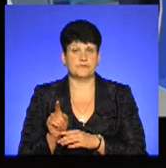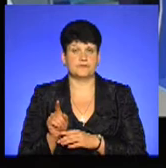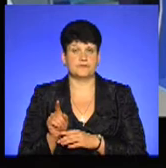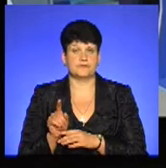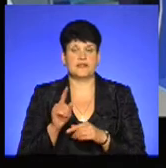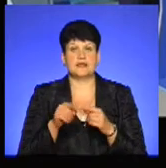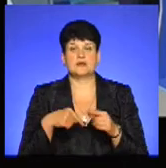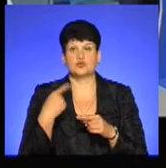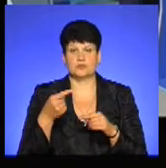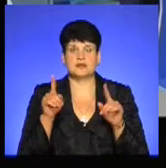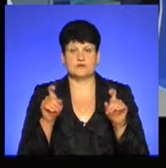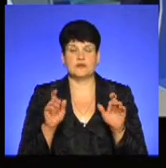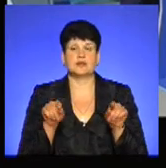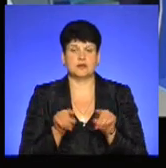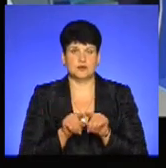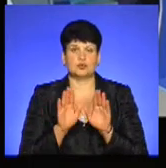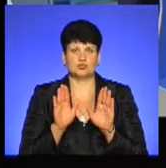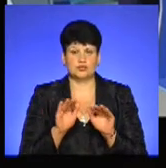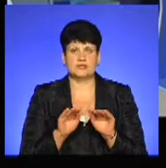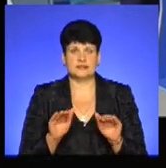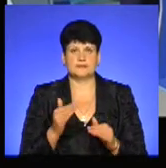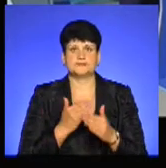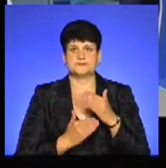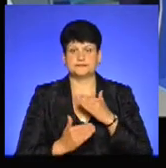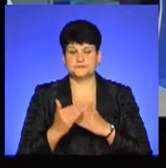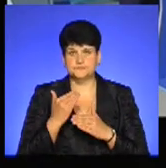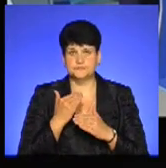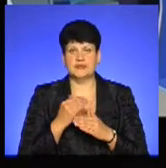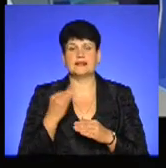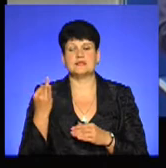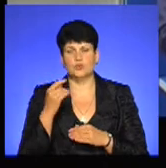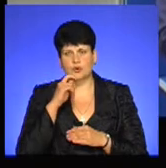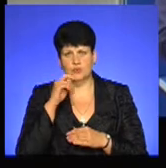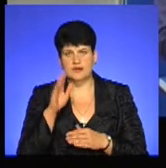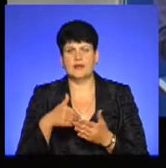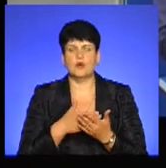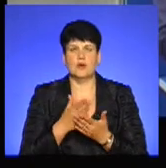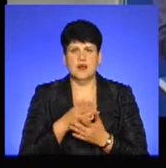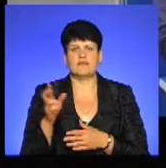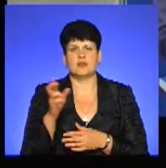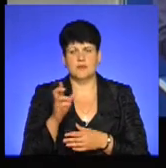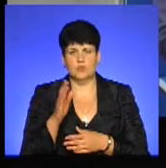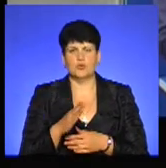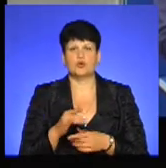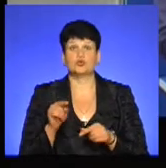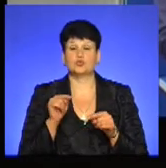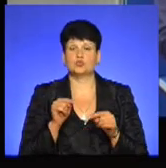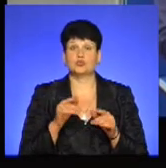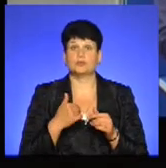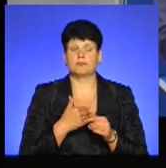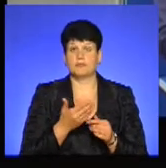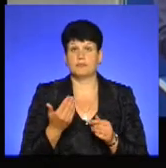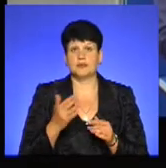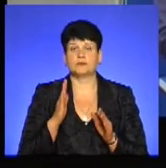Наступні тестування також у нас будуть діти з особливими потребами і на історії України, і на географії, і на біології, тому ми будемо з